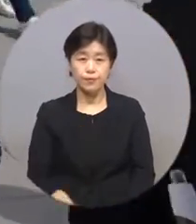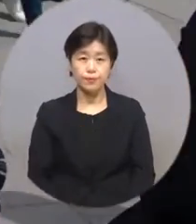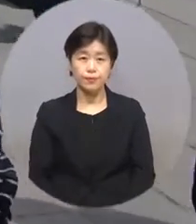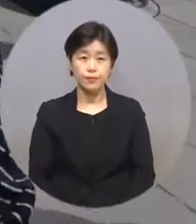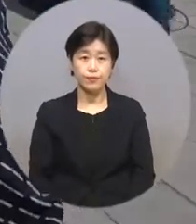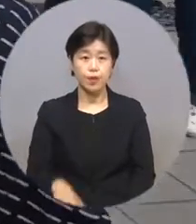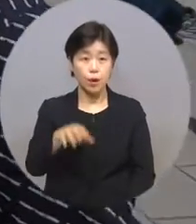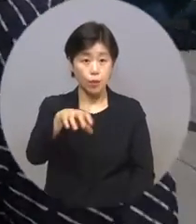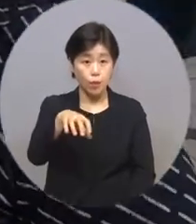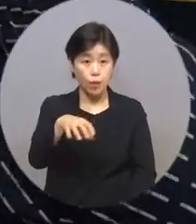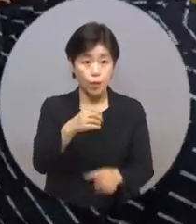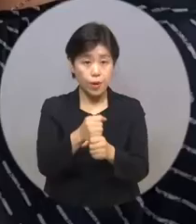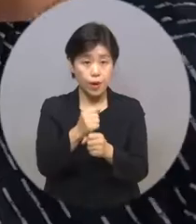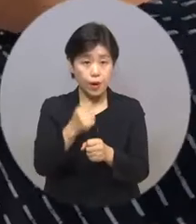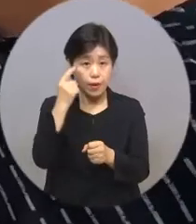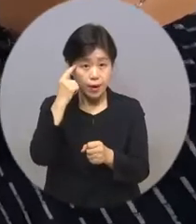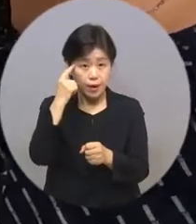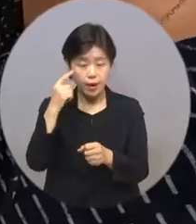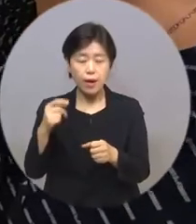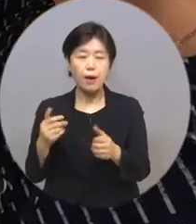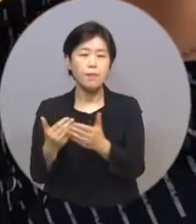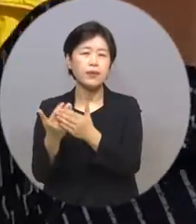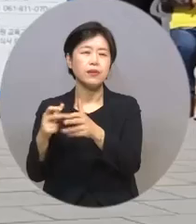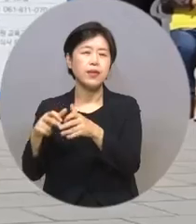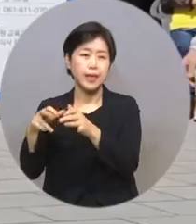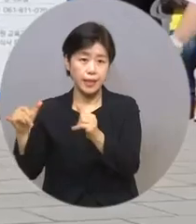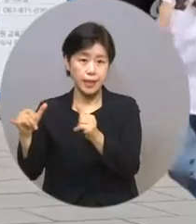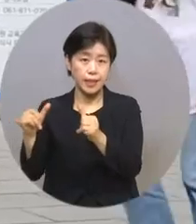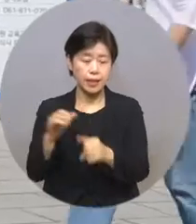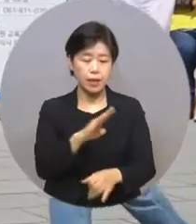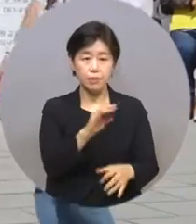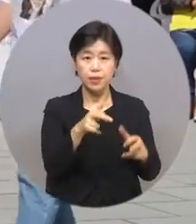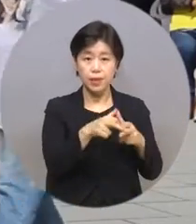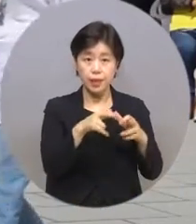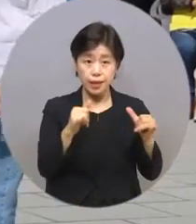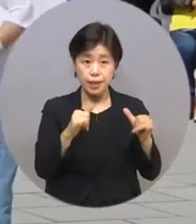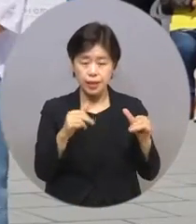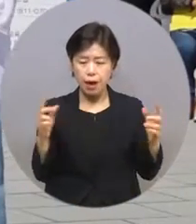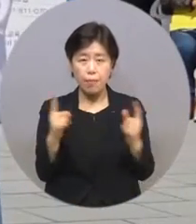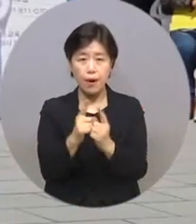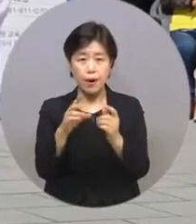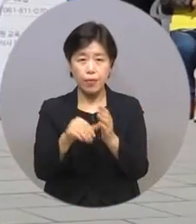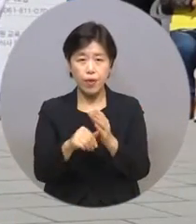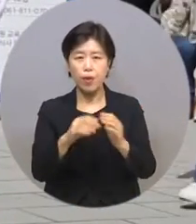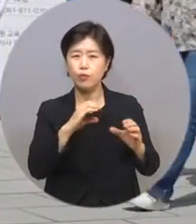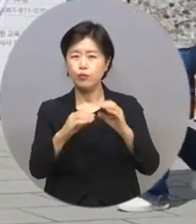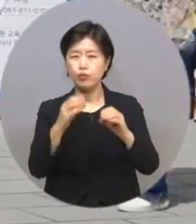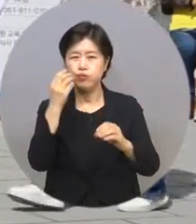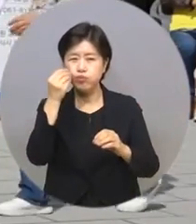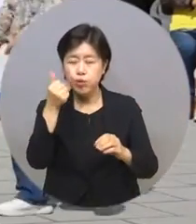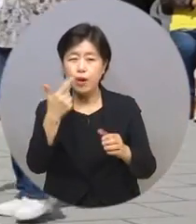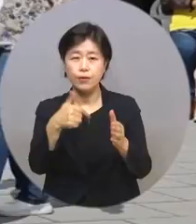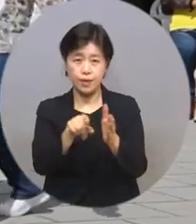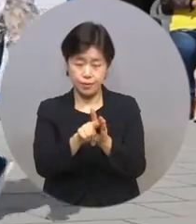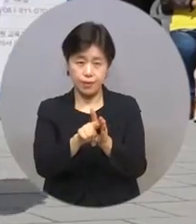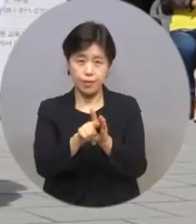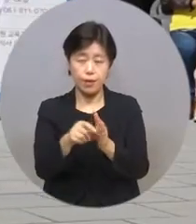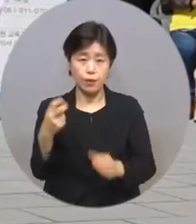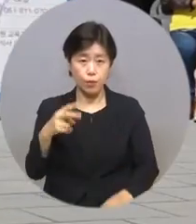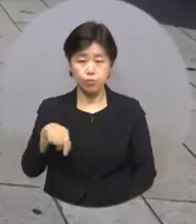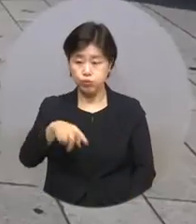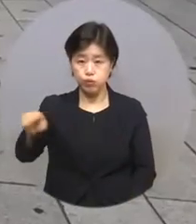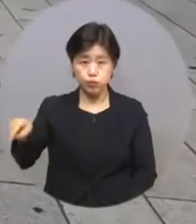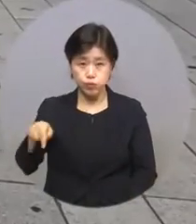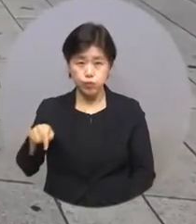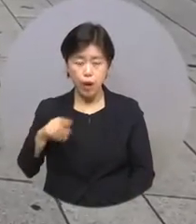조성은 발달장애인들이 비장애인들과 보다 쉽게 소통할 수 있는 계기를 마련하고 장애 당사자들이